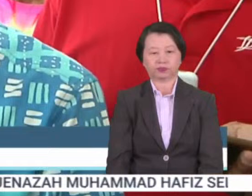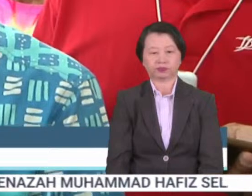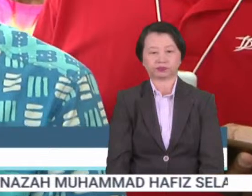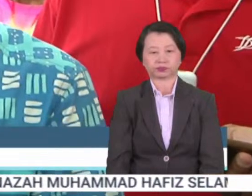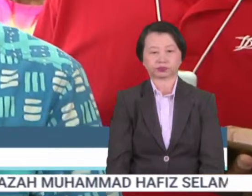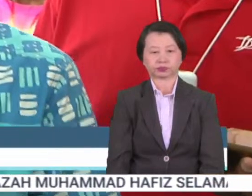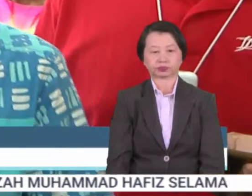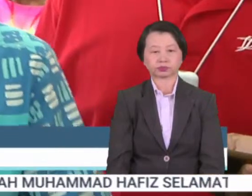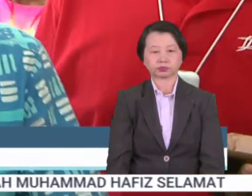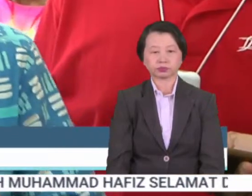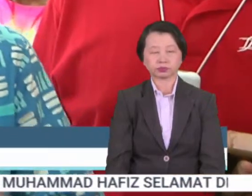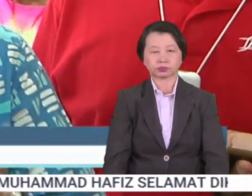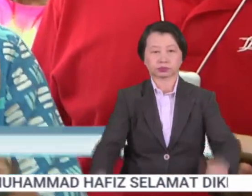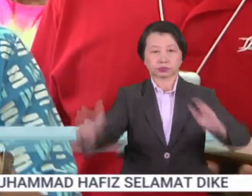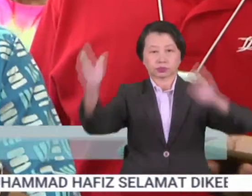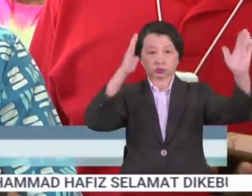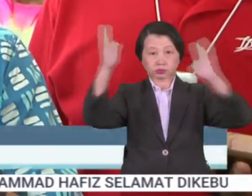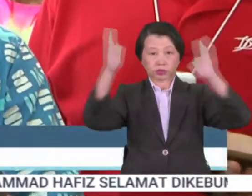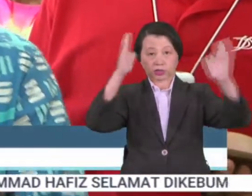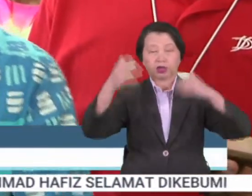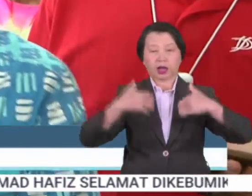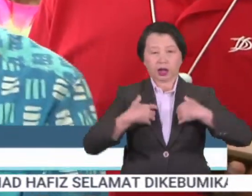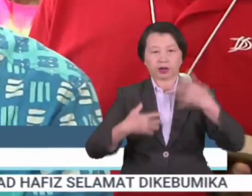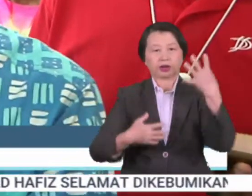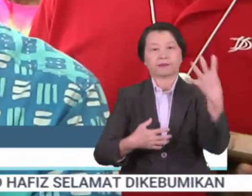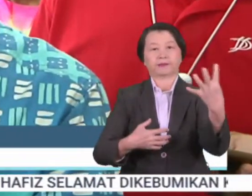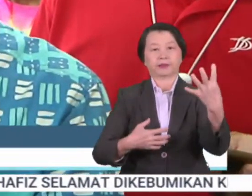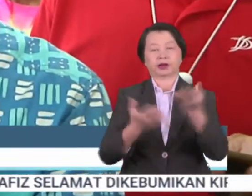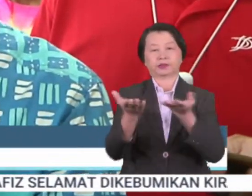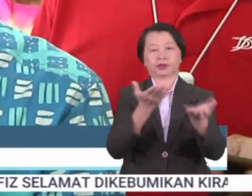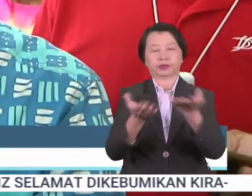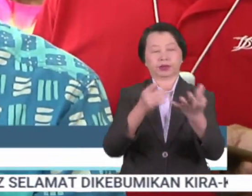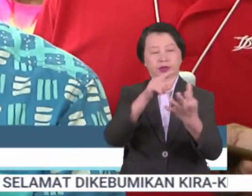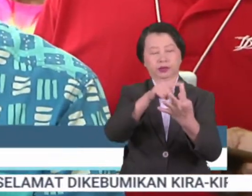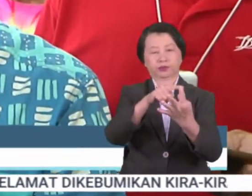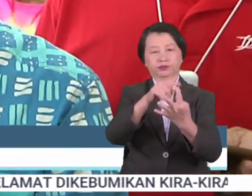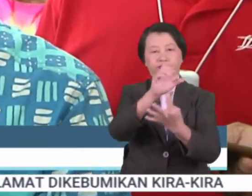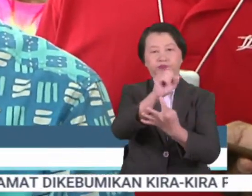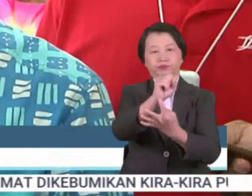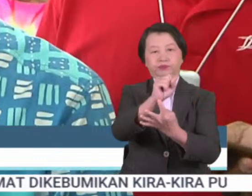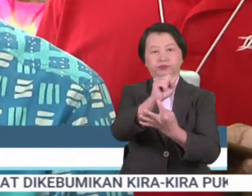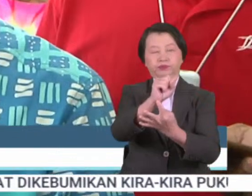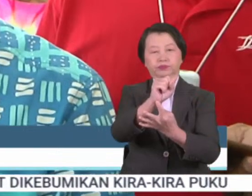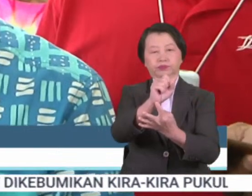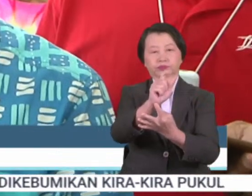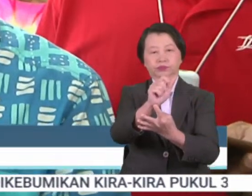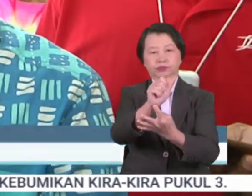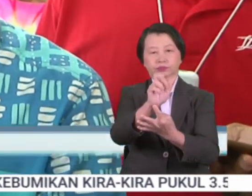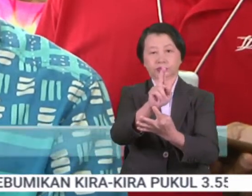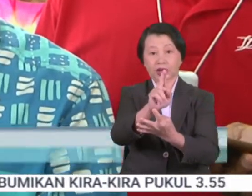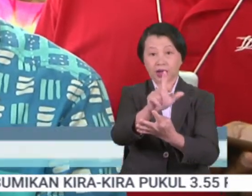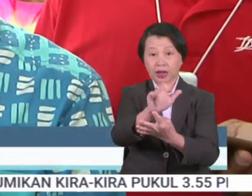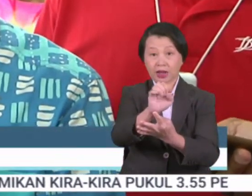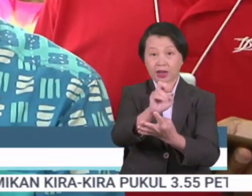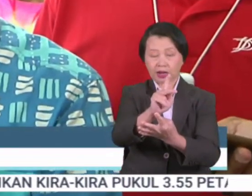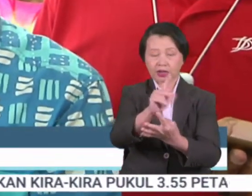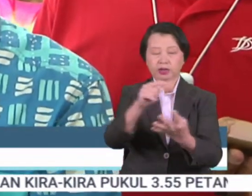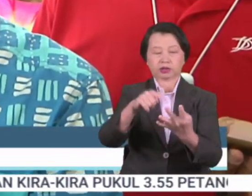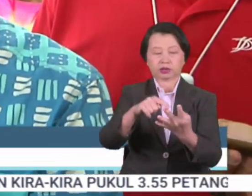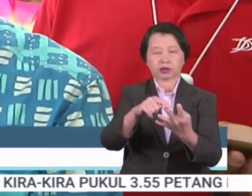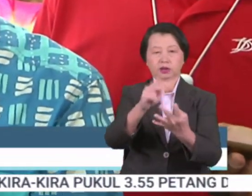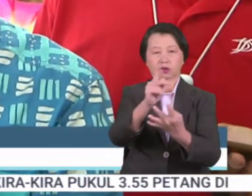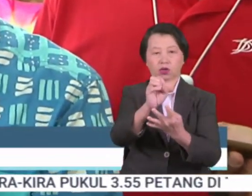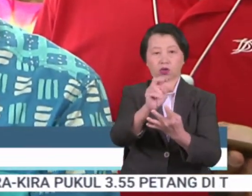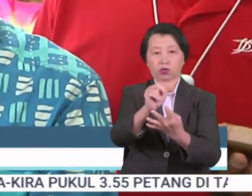internet di Malaysia sebenarnya kita ada empat penyedia perkhidmatan internet satelit termasuk Starling satu lagi iah